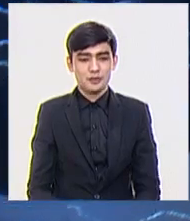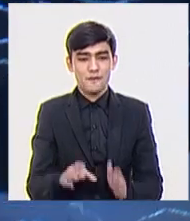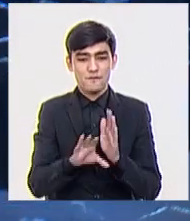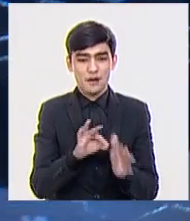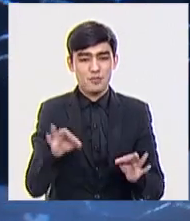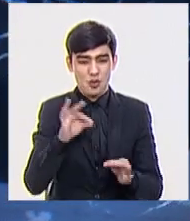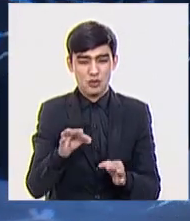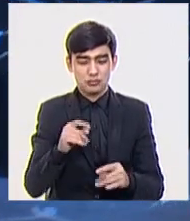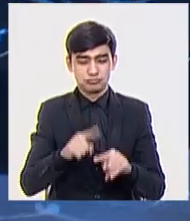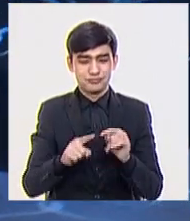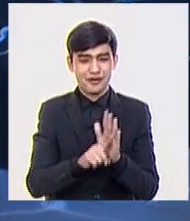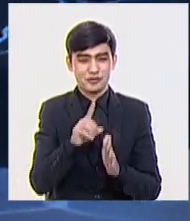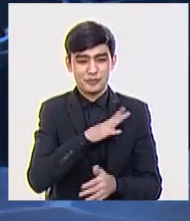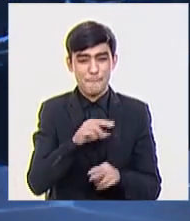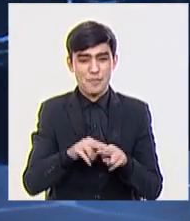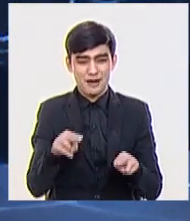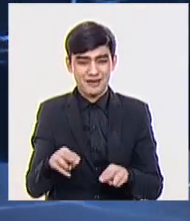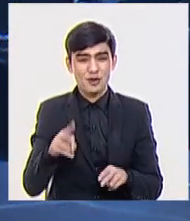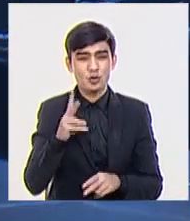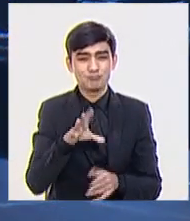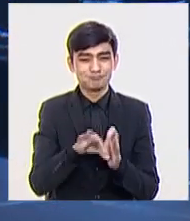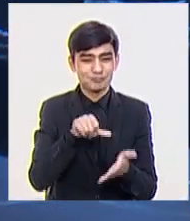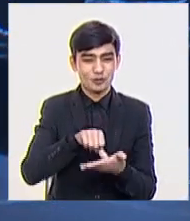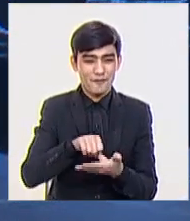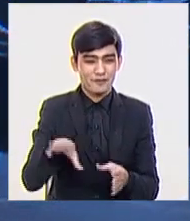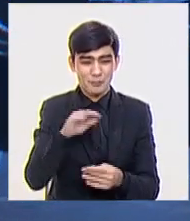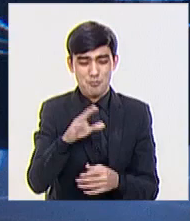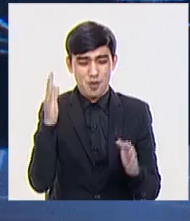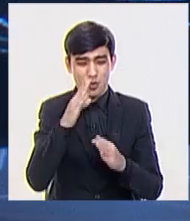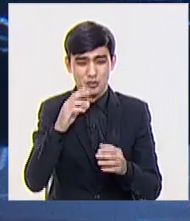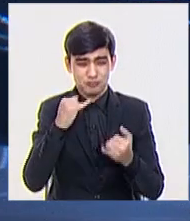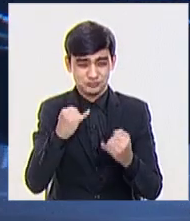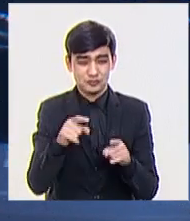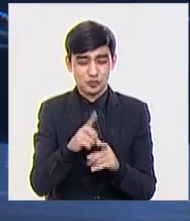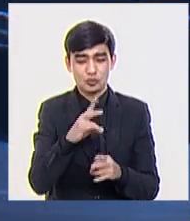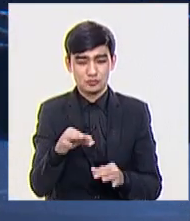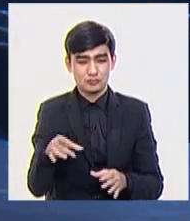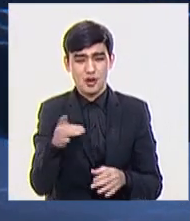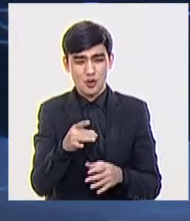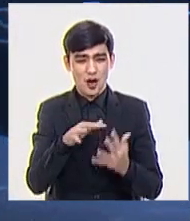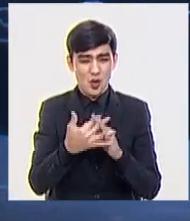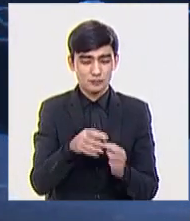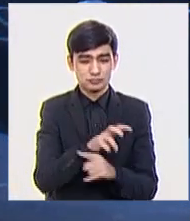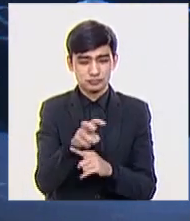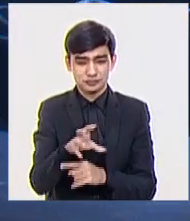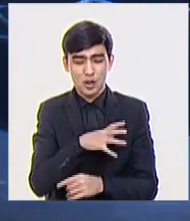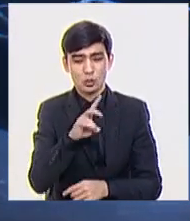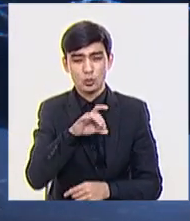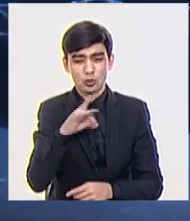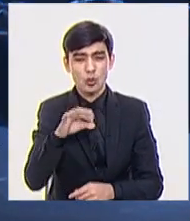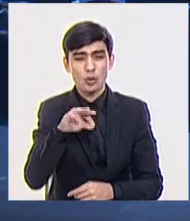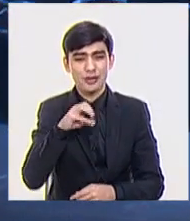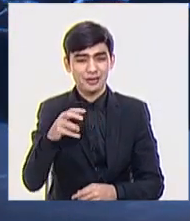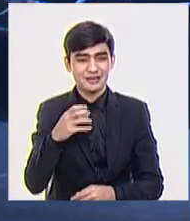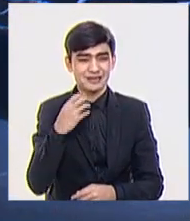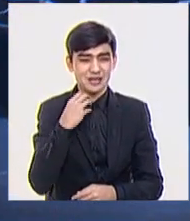Сайлаудың қыза түскені соншалық партиялар күн күрт бұзылғанына қарамай өңір-өңірді аралап жүр. Нұротан Қызылордада Ақжол